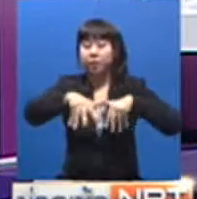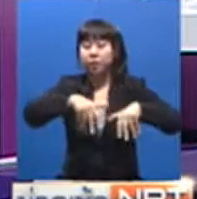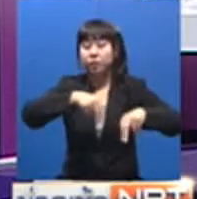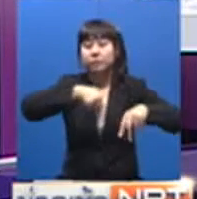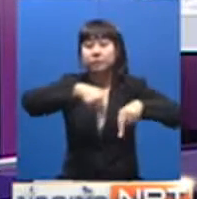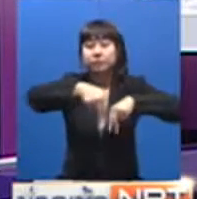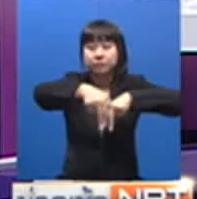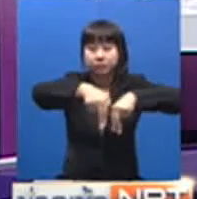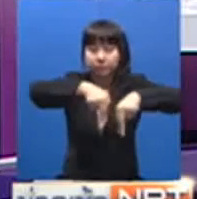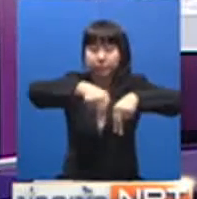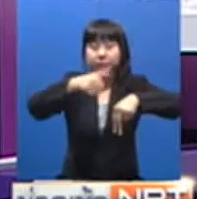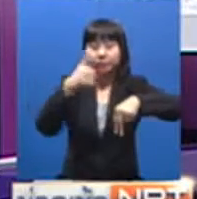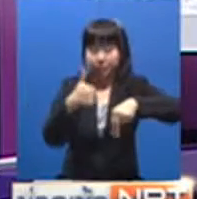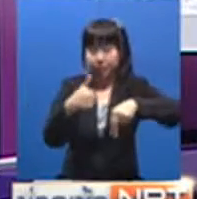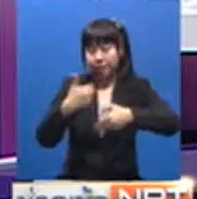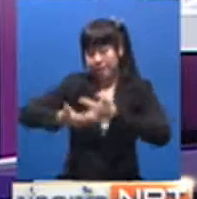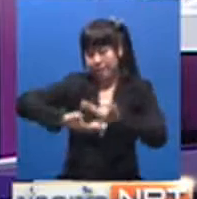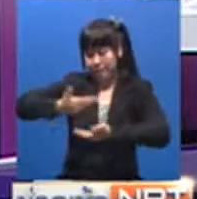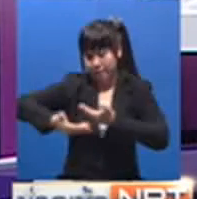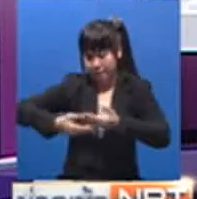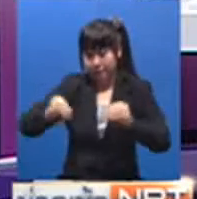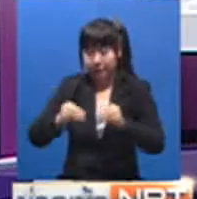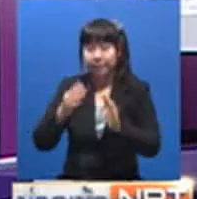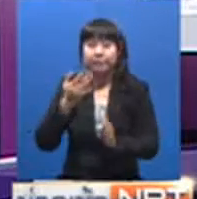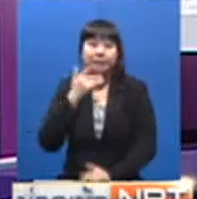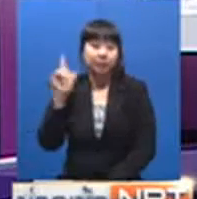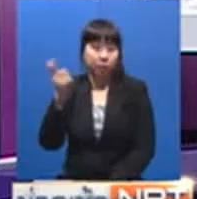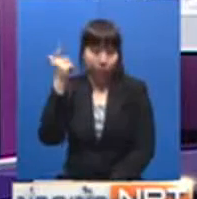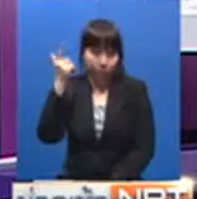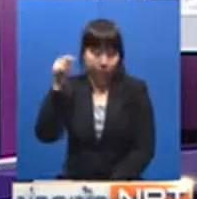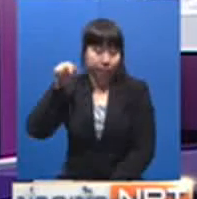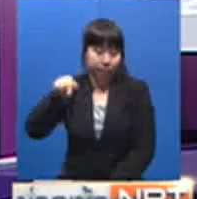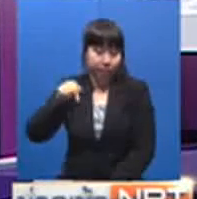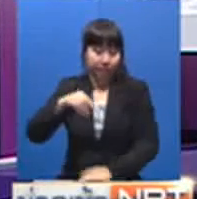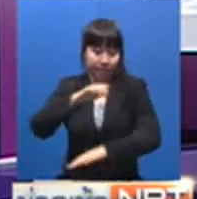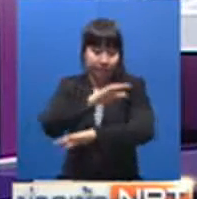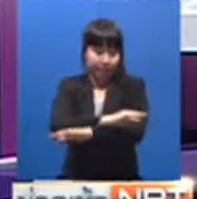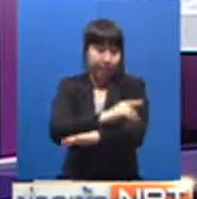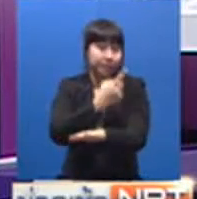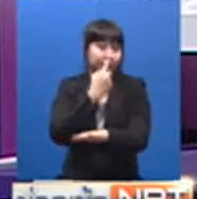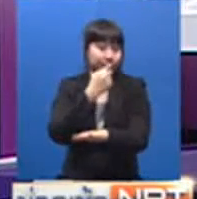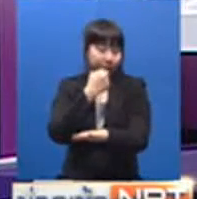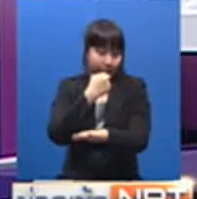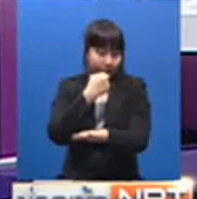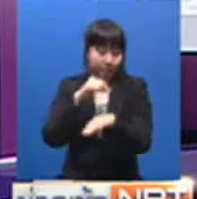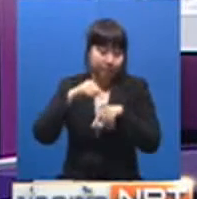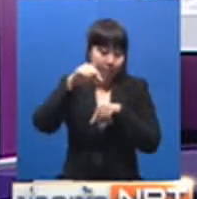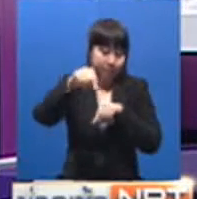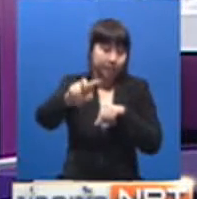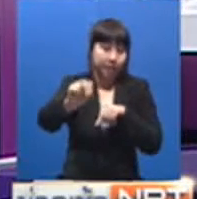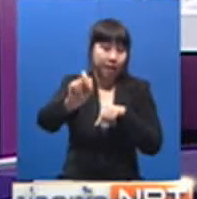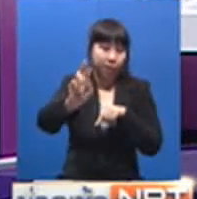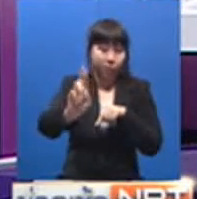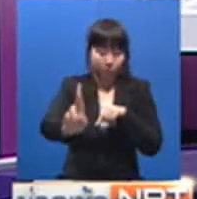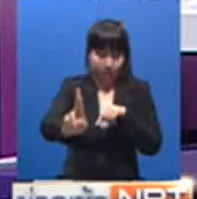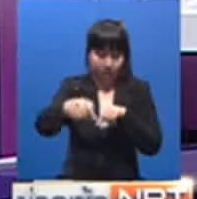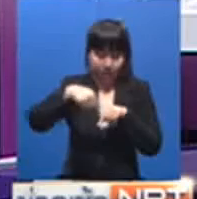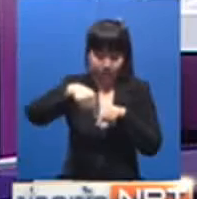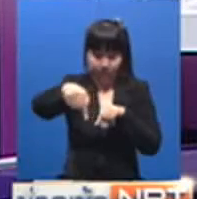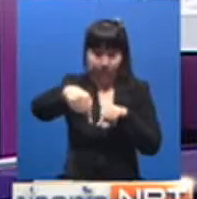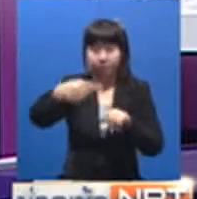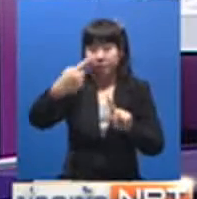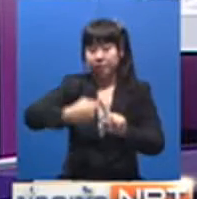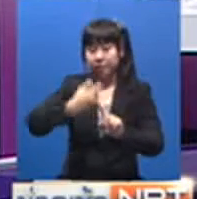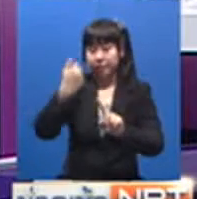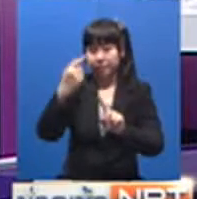พร้อมจัดระเบียบการค้าบริเวณริมถนนย่านสีลมด้วยตั้งแต่แยกศาลาแดงค่ะไปจนถึงแยกนราธิวาสราชนครินทร์โดยในวันที่1พฤศ